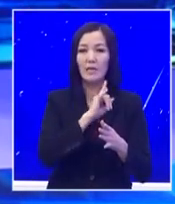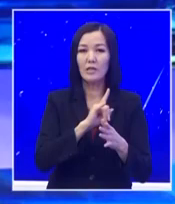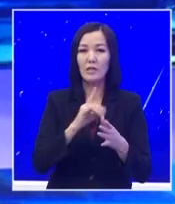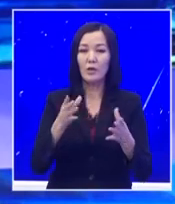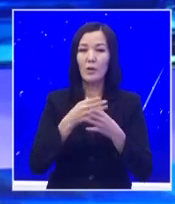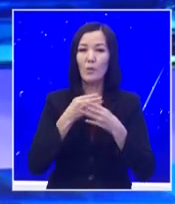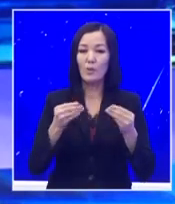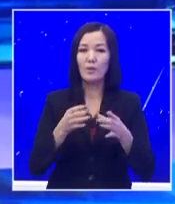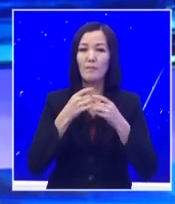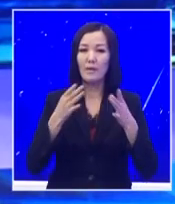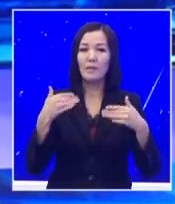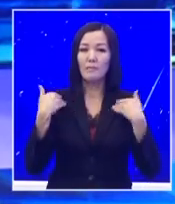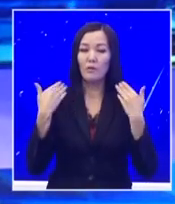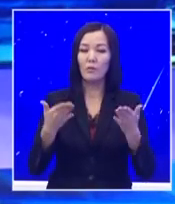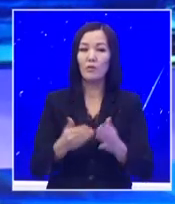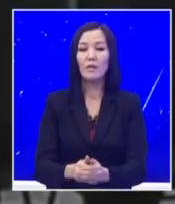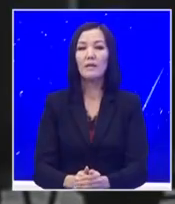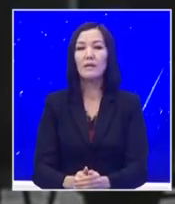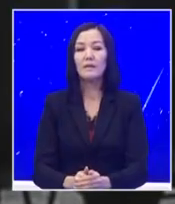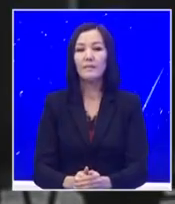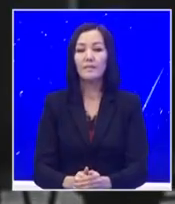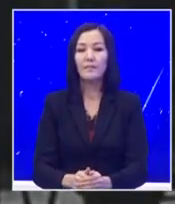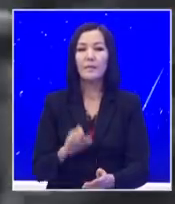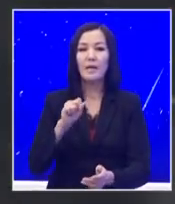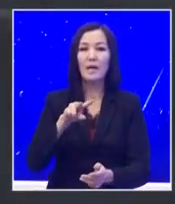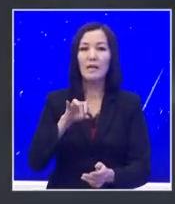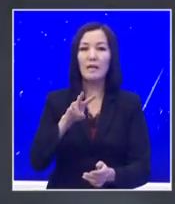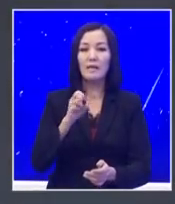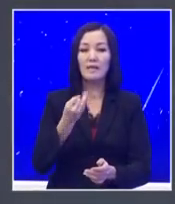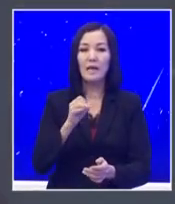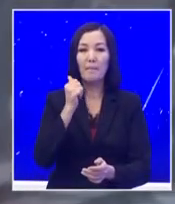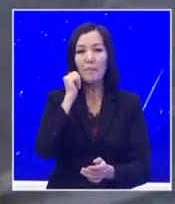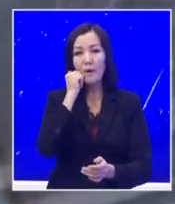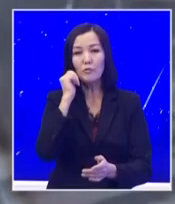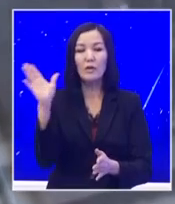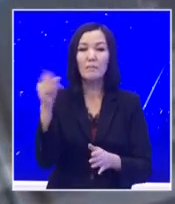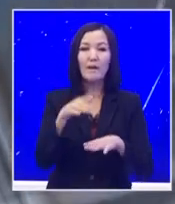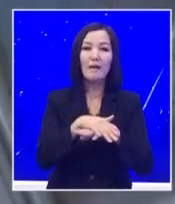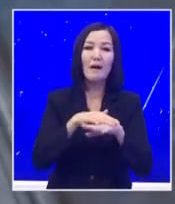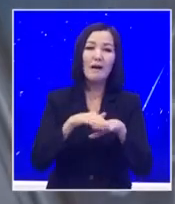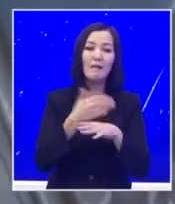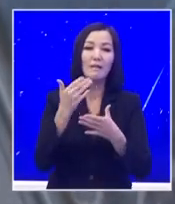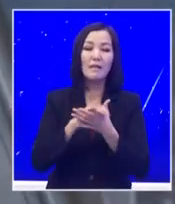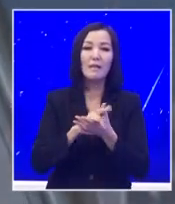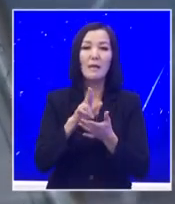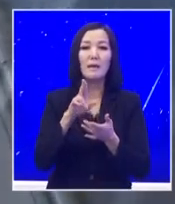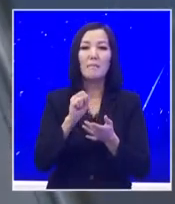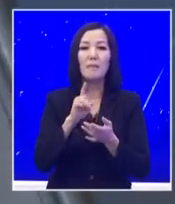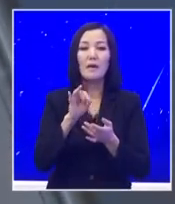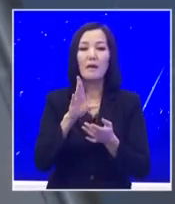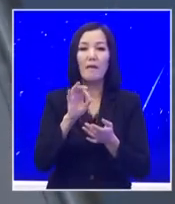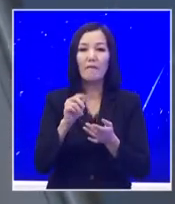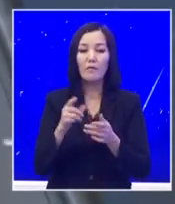көктем мерекесімен құттықтады. Алтынай әжені жетісулықтар ғана емес, дүйім жұрт білет, ел арасында паровоз апаттанып